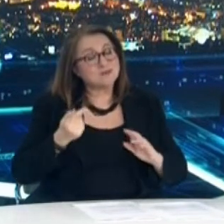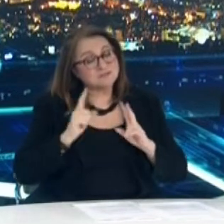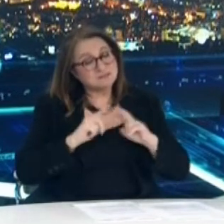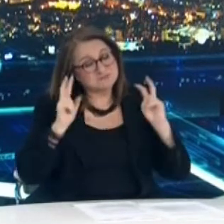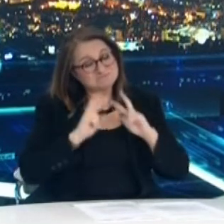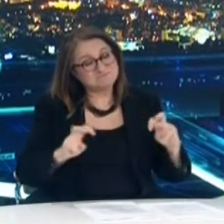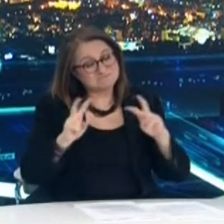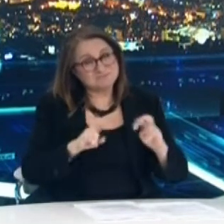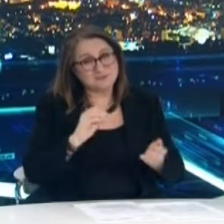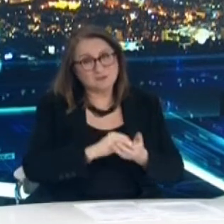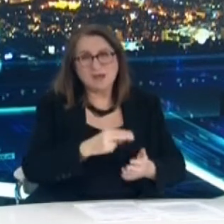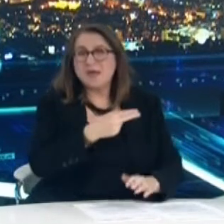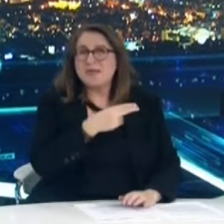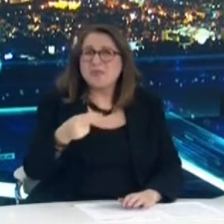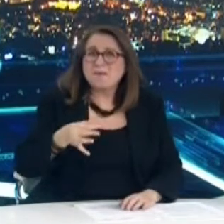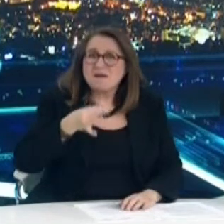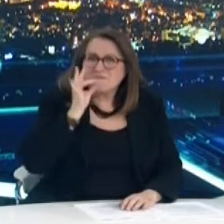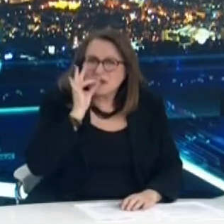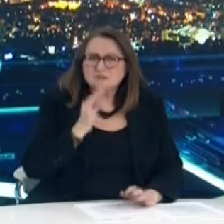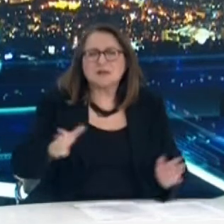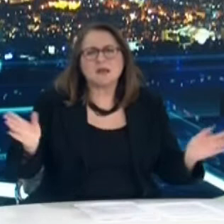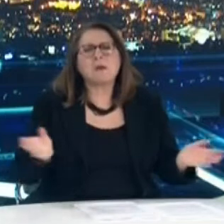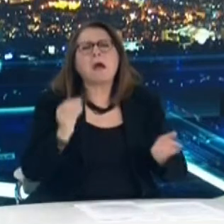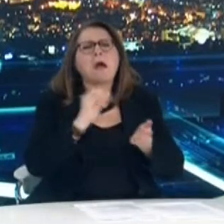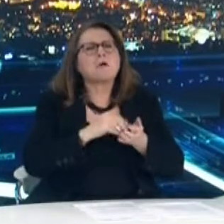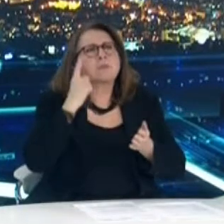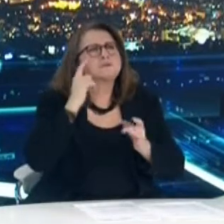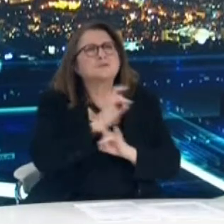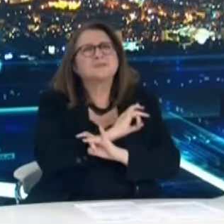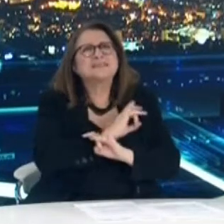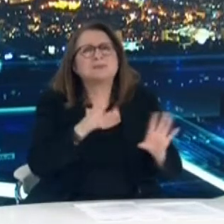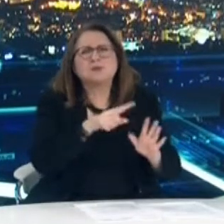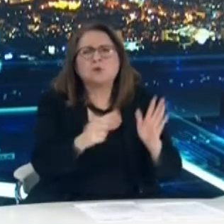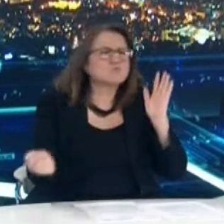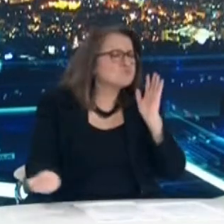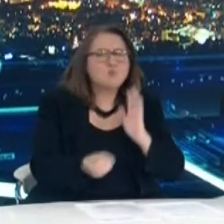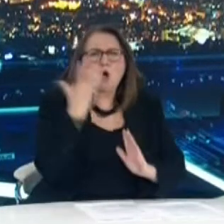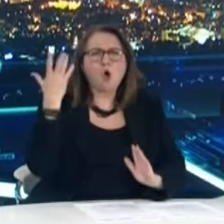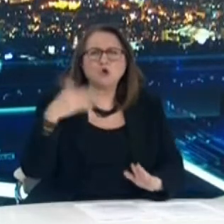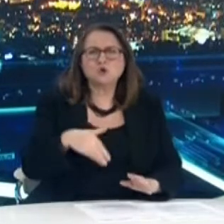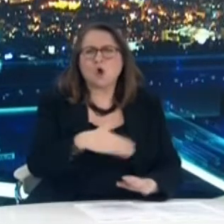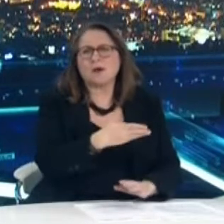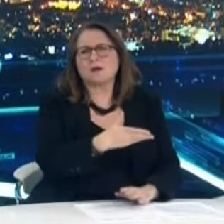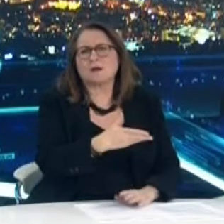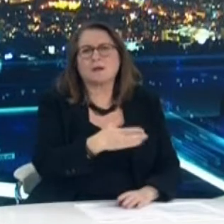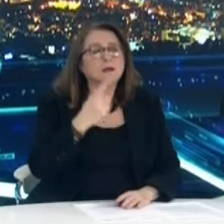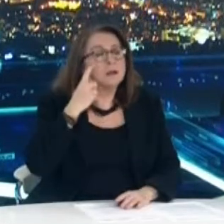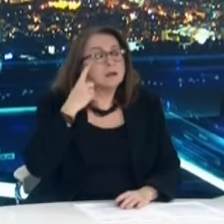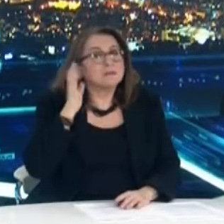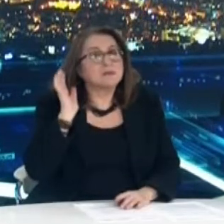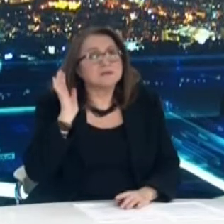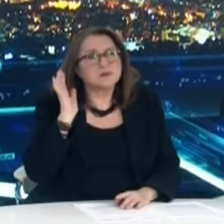Ως προς το βραζιλιάνικο στέλεχος, βέβαια, είναι ακόμα λιγότερα τα δεδομένα, είναι πιο καινούριο. Όμως, ας μην ξεχνάμε